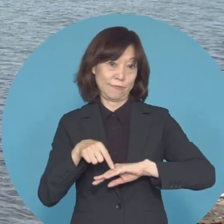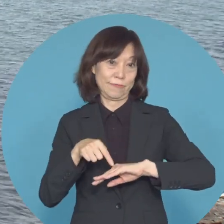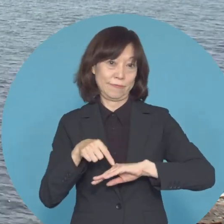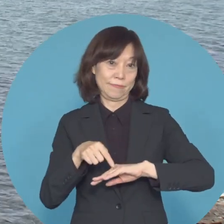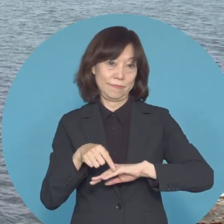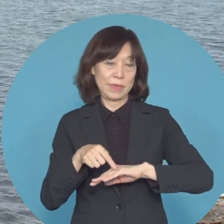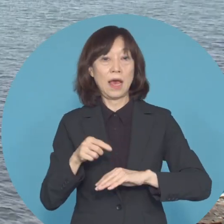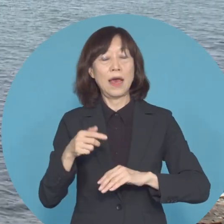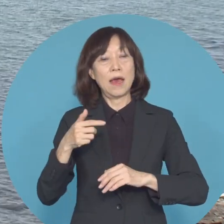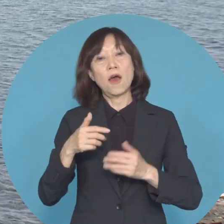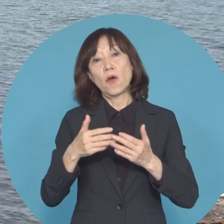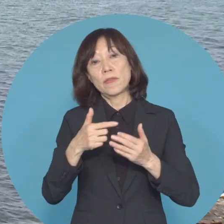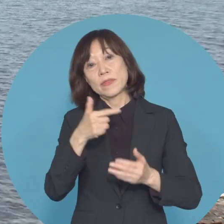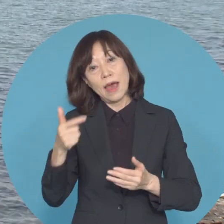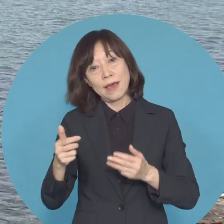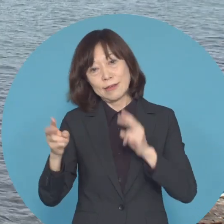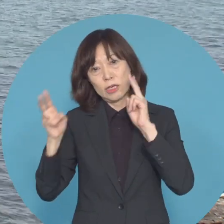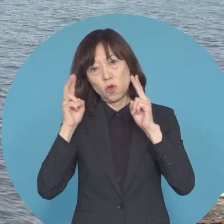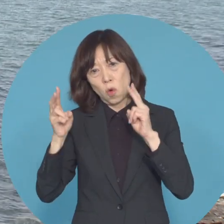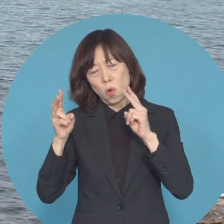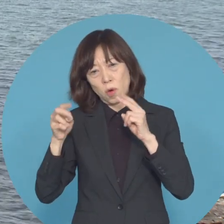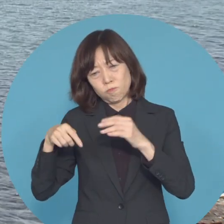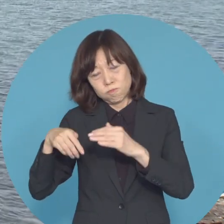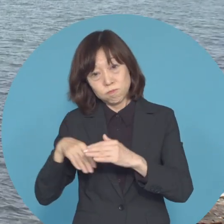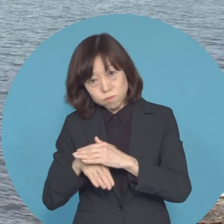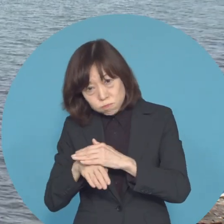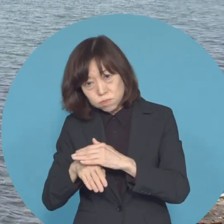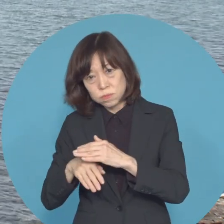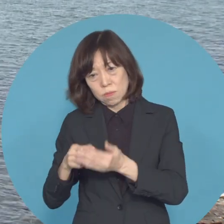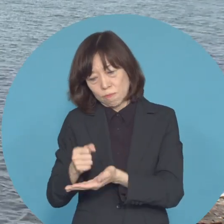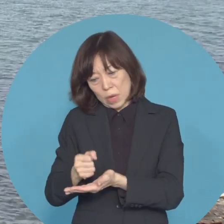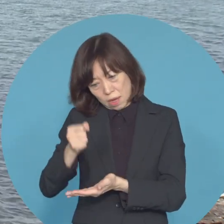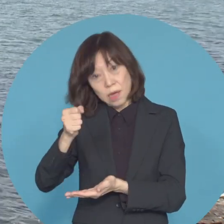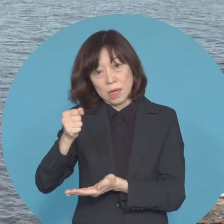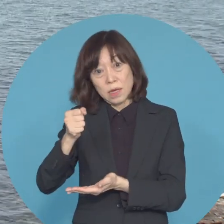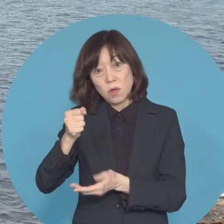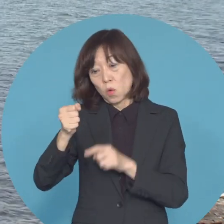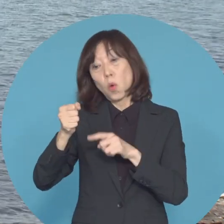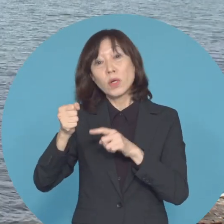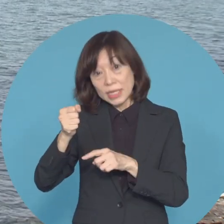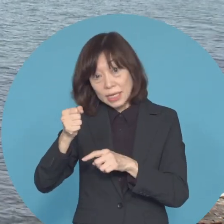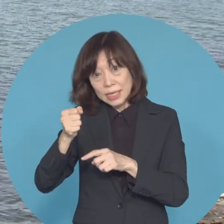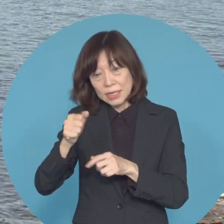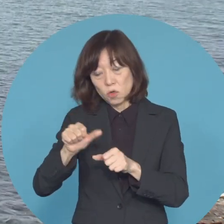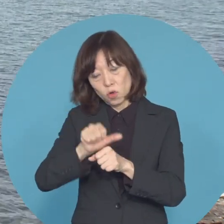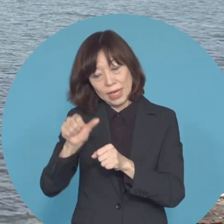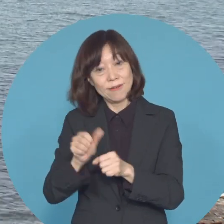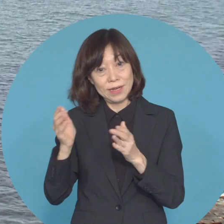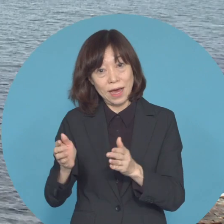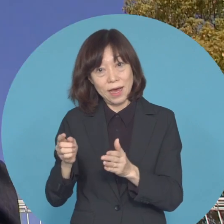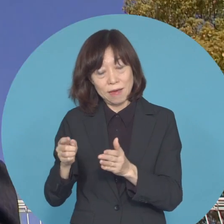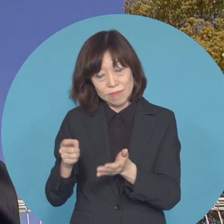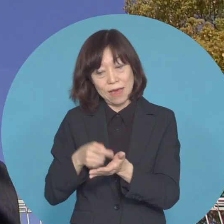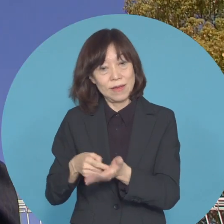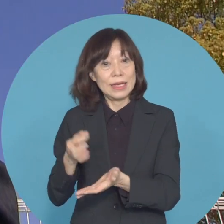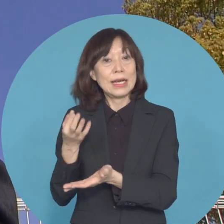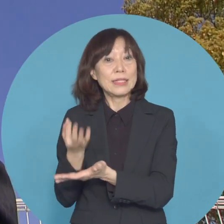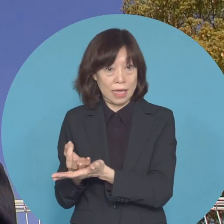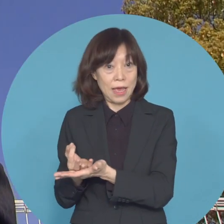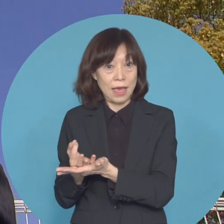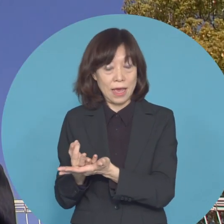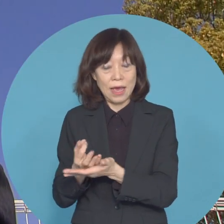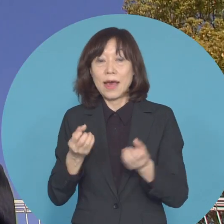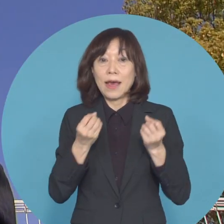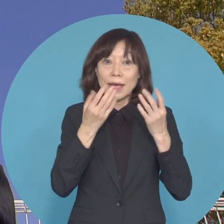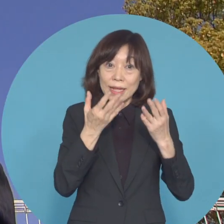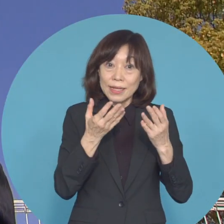。大企業の内部留保の増えた分に5年間課税します。新たな財